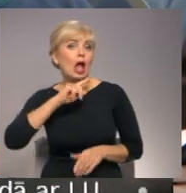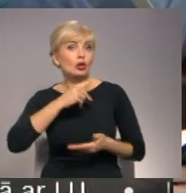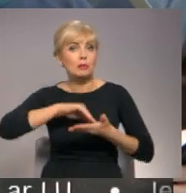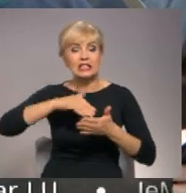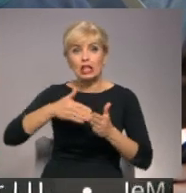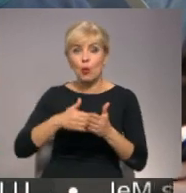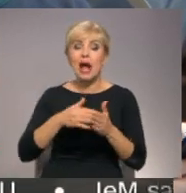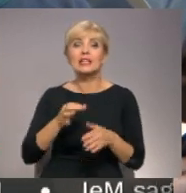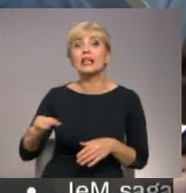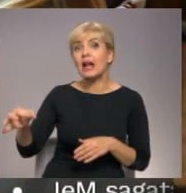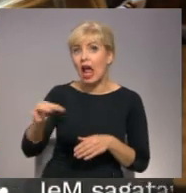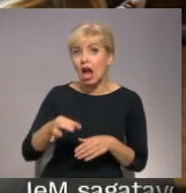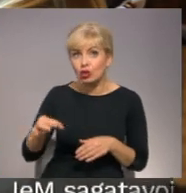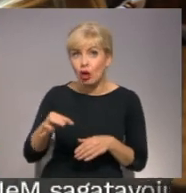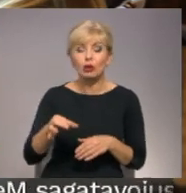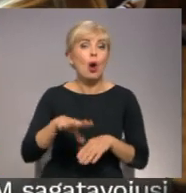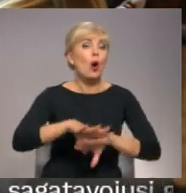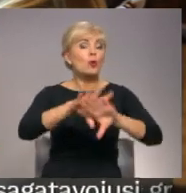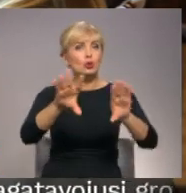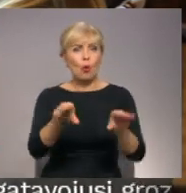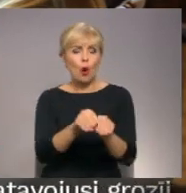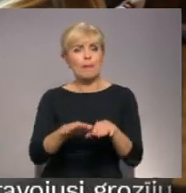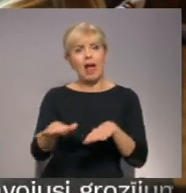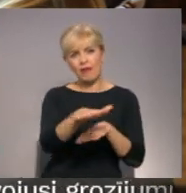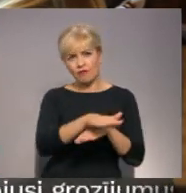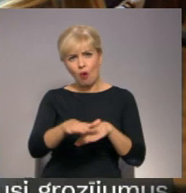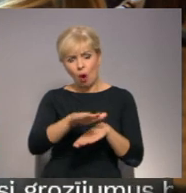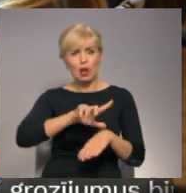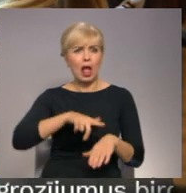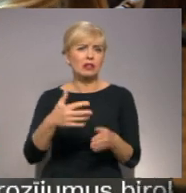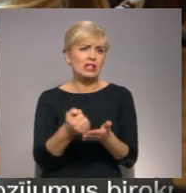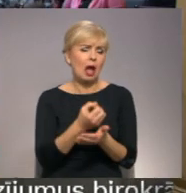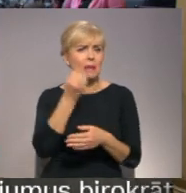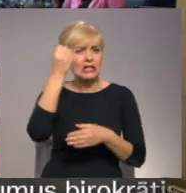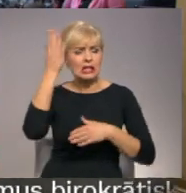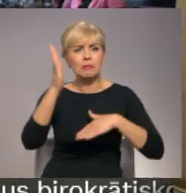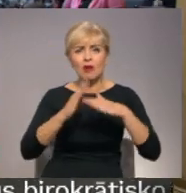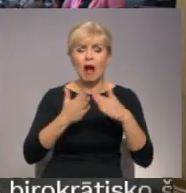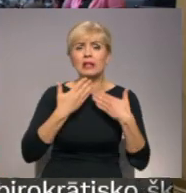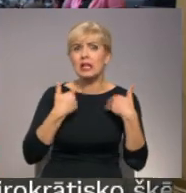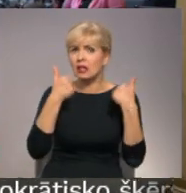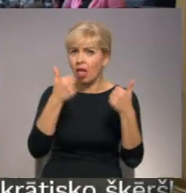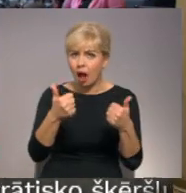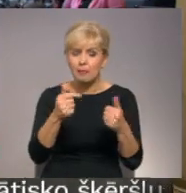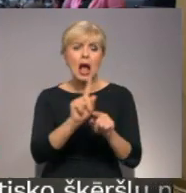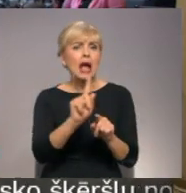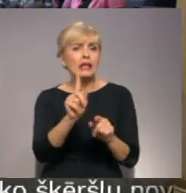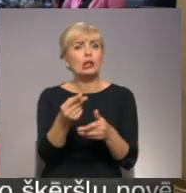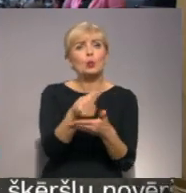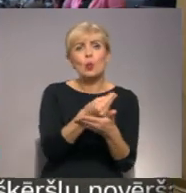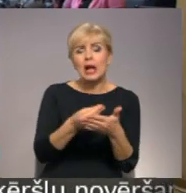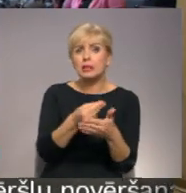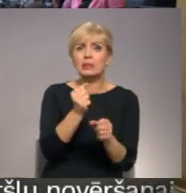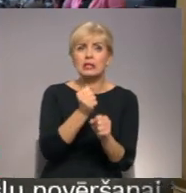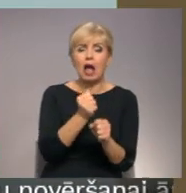situāciju reģionos. Lai gan uz kopējā fona Latvijas sasniegumu izglītības kvalitāte ir labi, tomēr ir arī kāds nozīmīgs